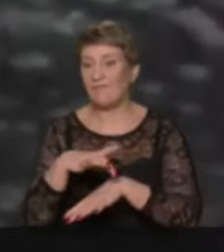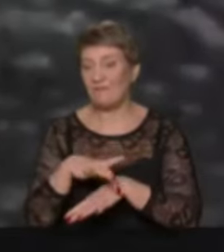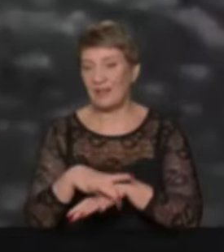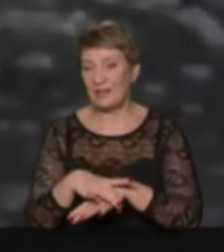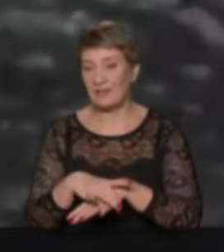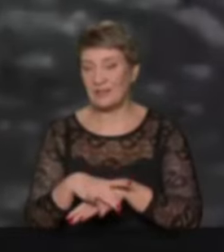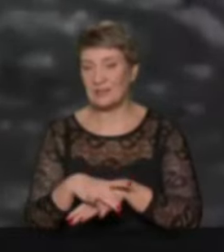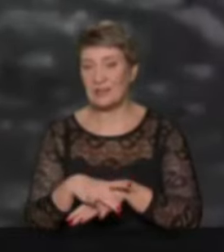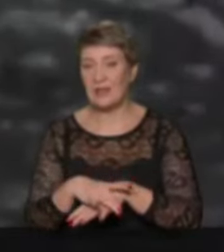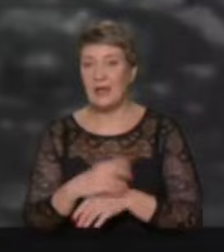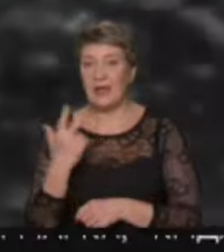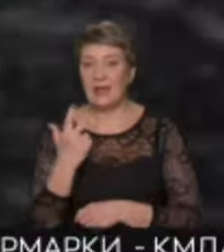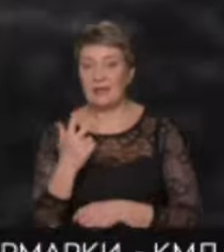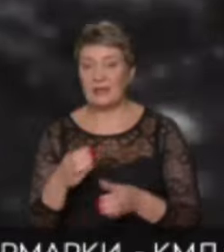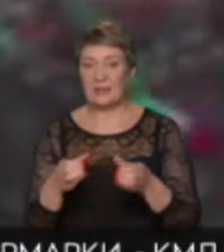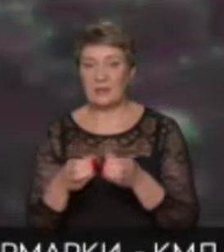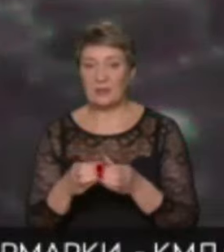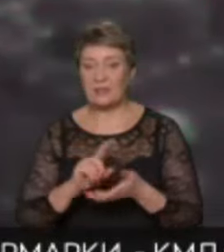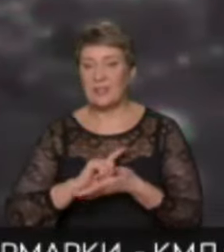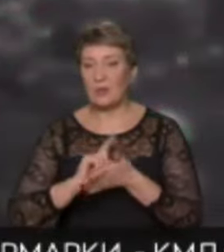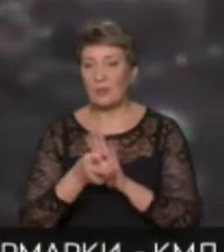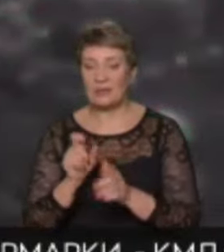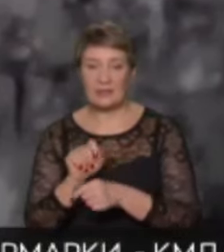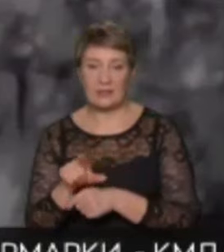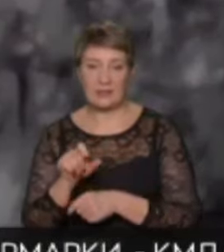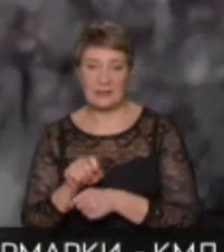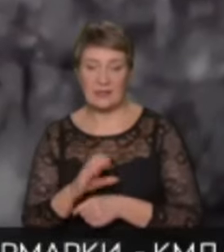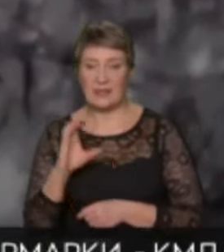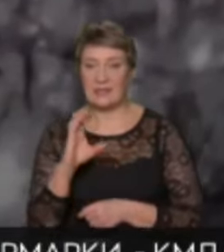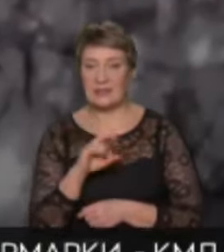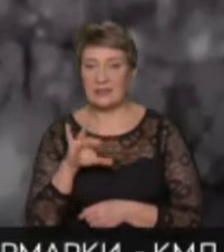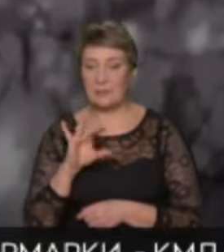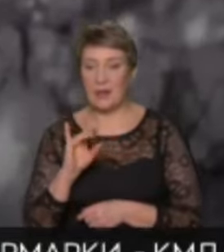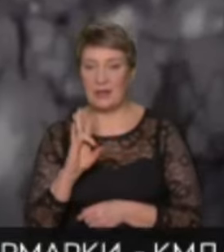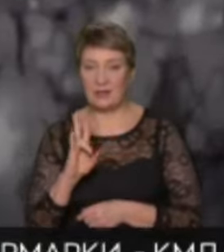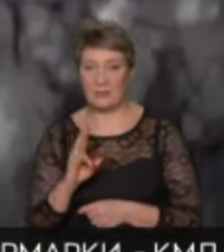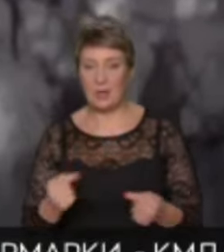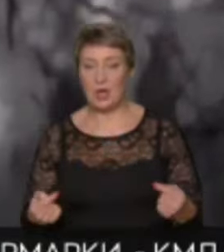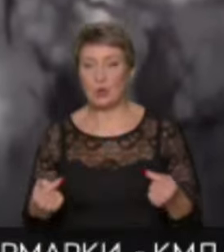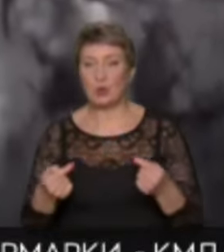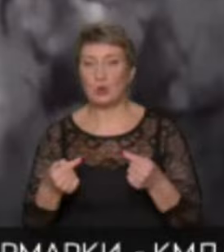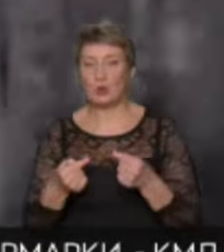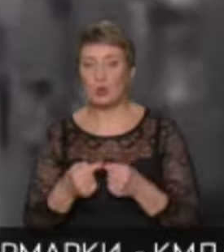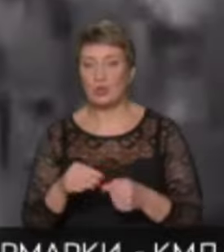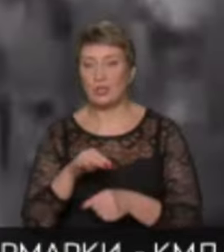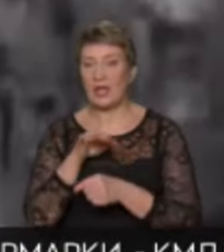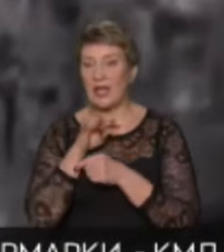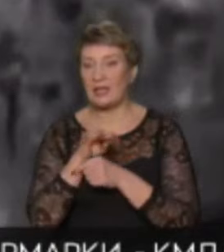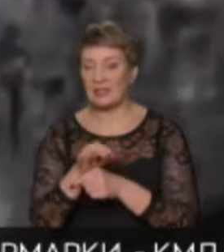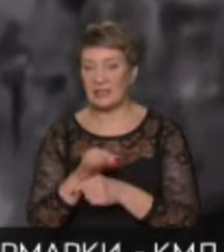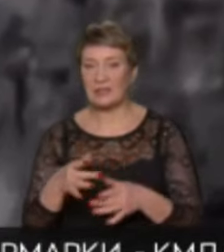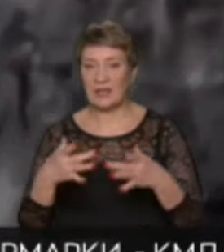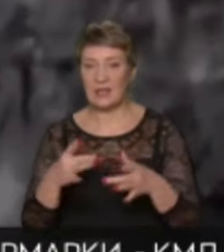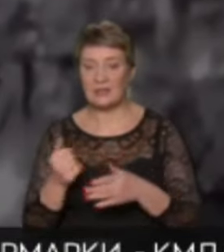аеророзвідка 3-ї бригади оперативного призначення «Спартан». Точним артилерійськими ударами, касетними